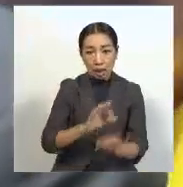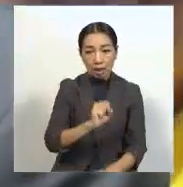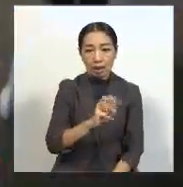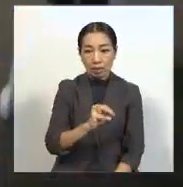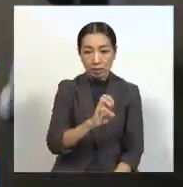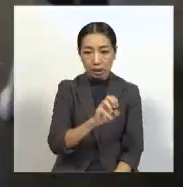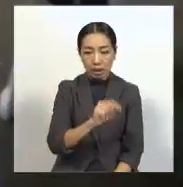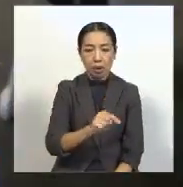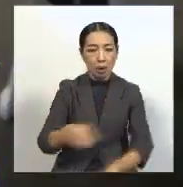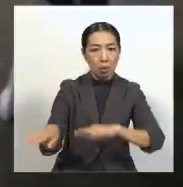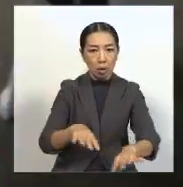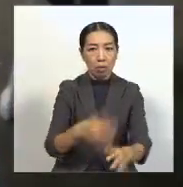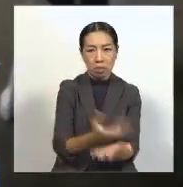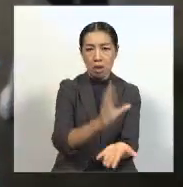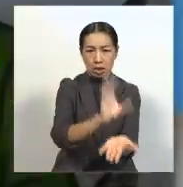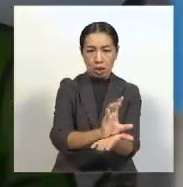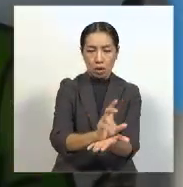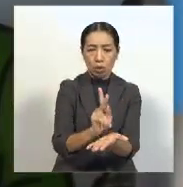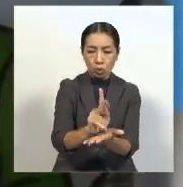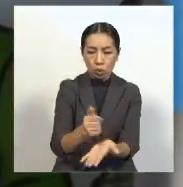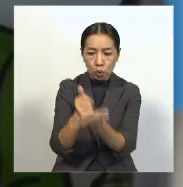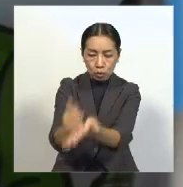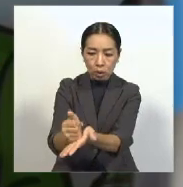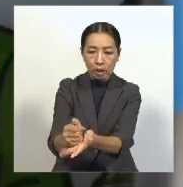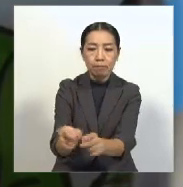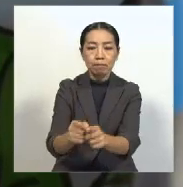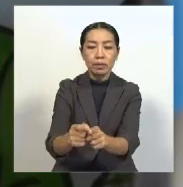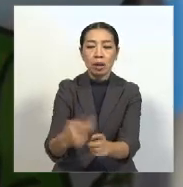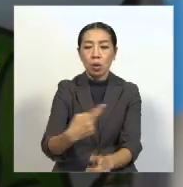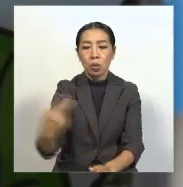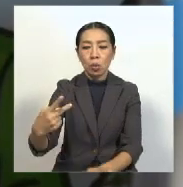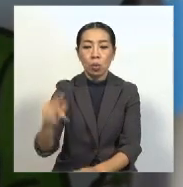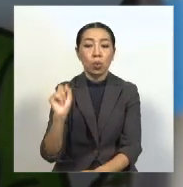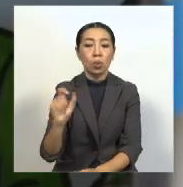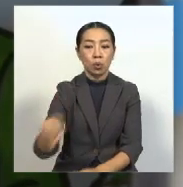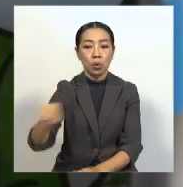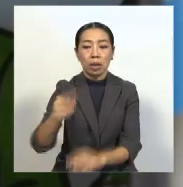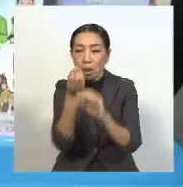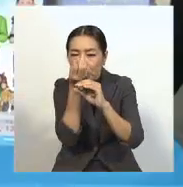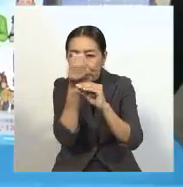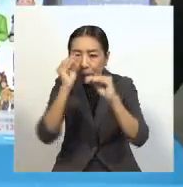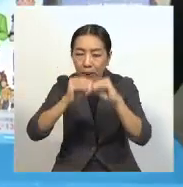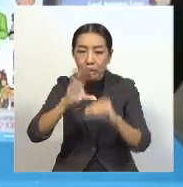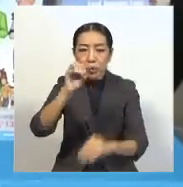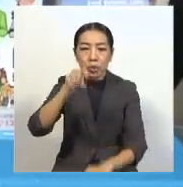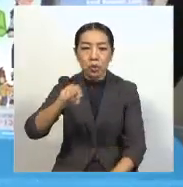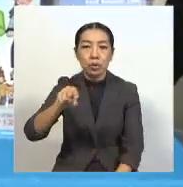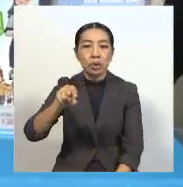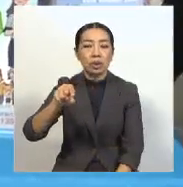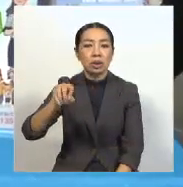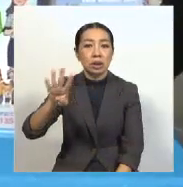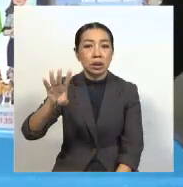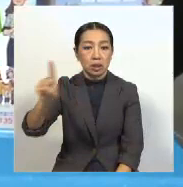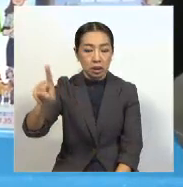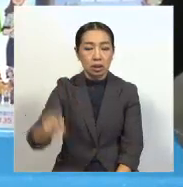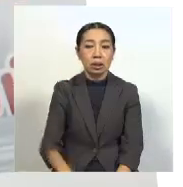ก็ได้มีการเตรียมสินเชื่อฉุกเฉินเพื่อฟื้นฟูกิจการดอกเบี้ยพิเศษร้อยละ 0.41 นะครับรวมแล้วก็สินเชื่อสมาร์